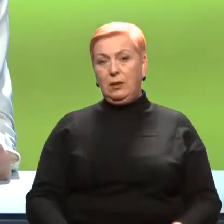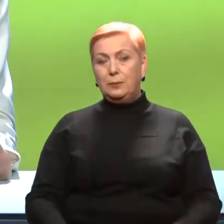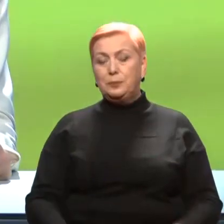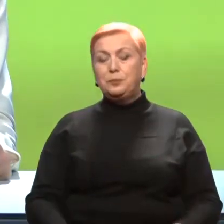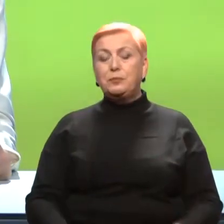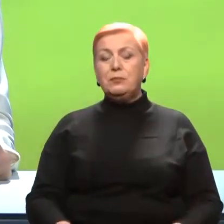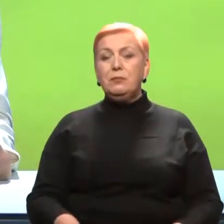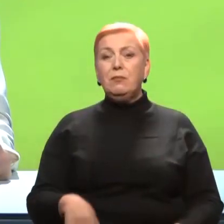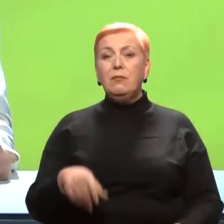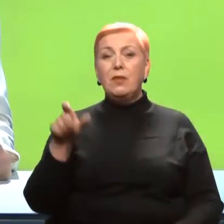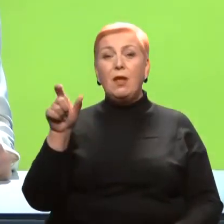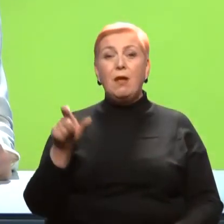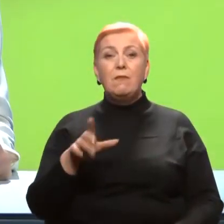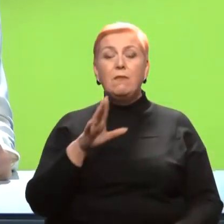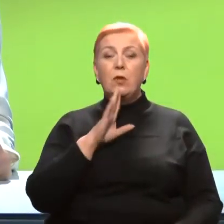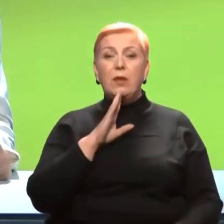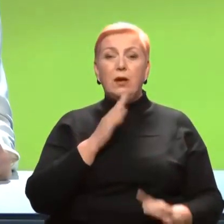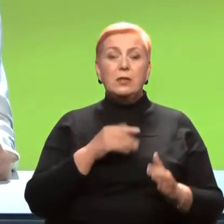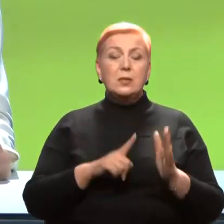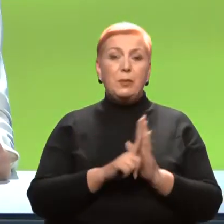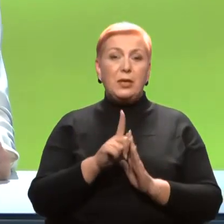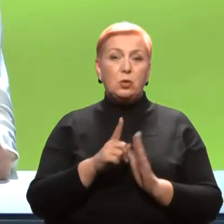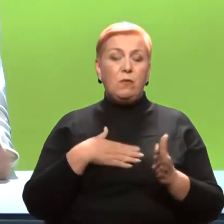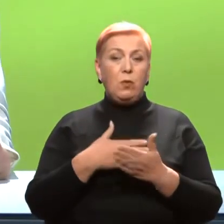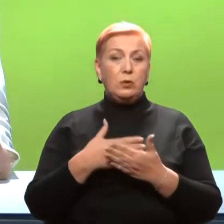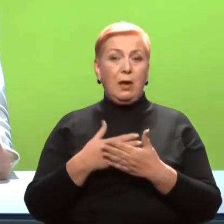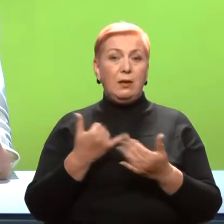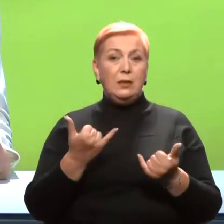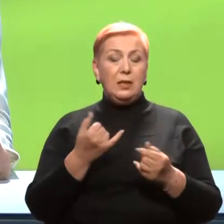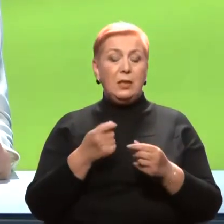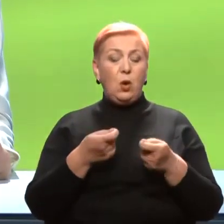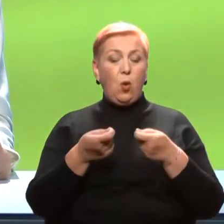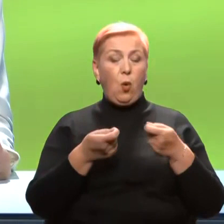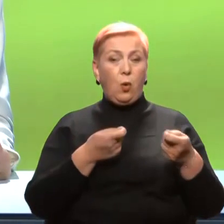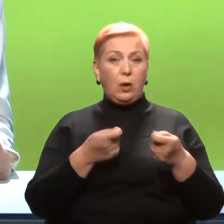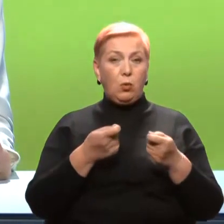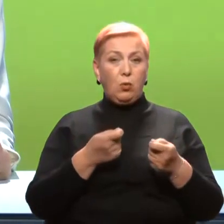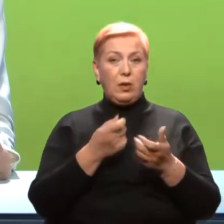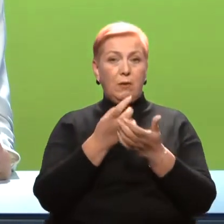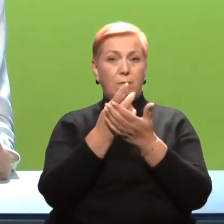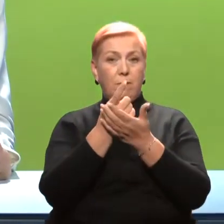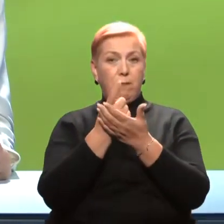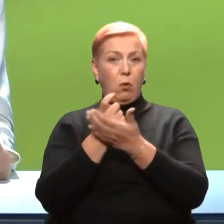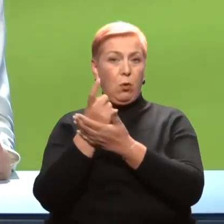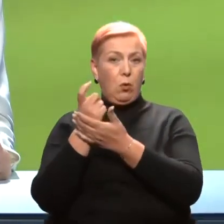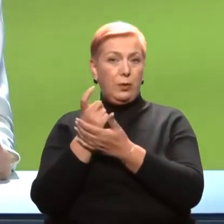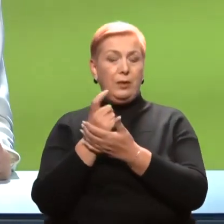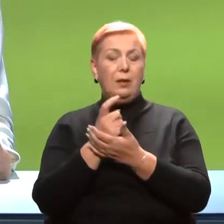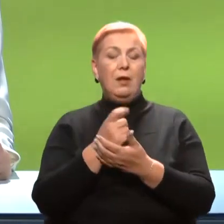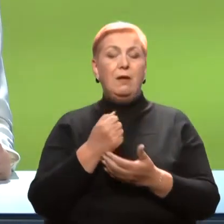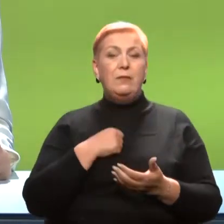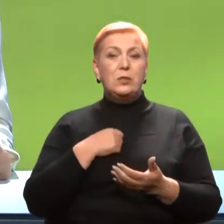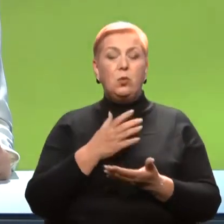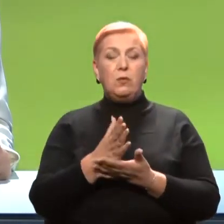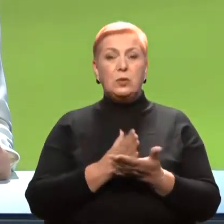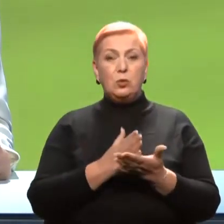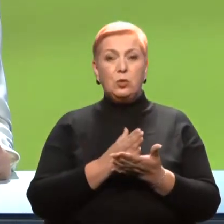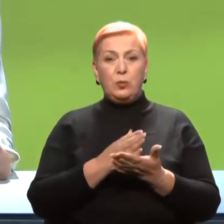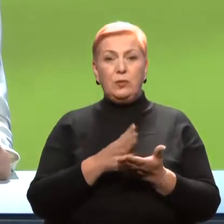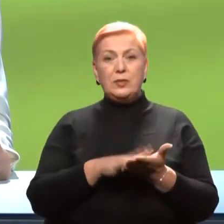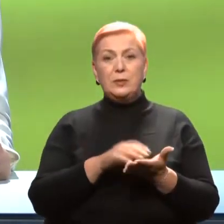Вона спершу волонтерила, а нині коригує вогонь української артилерії. Військовослужбовиця на